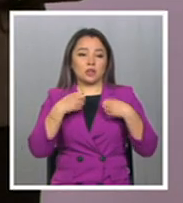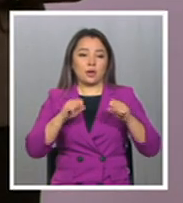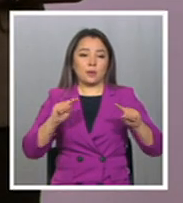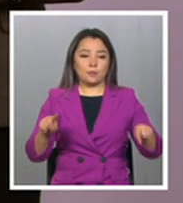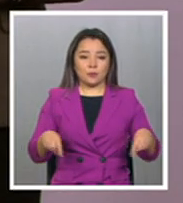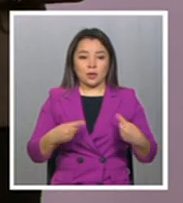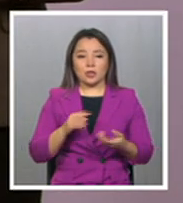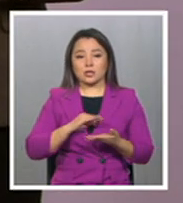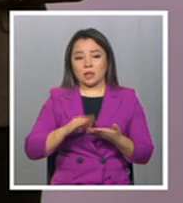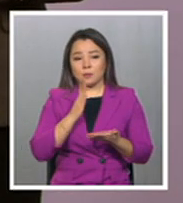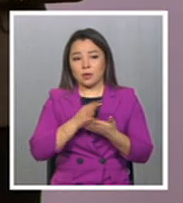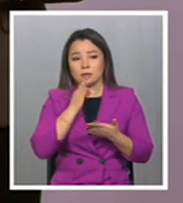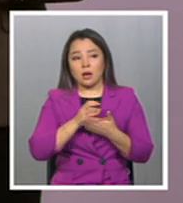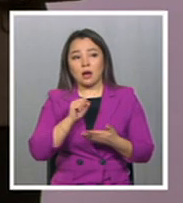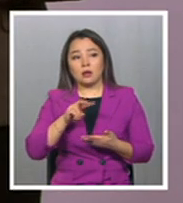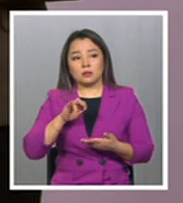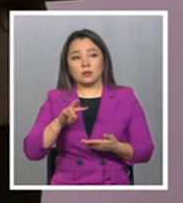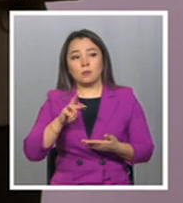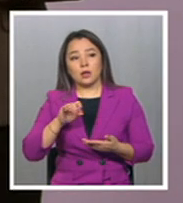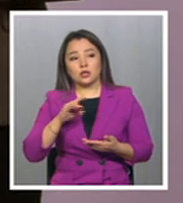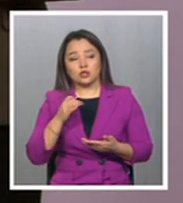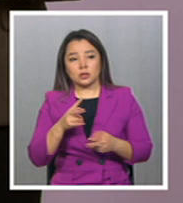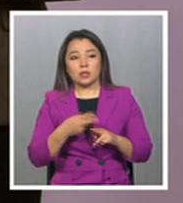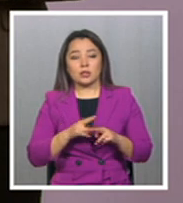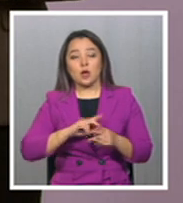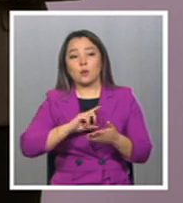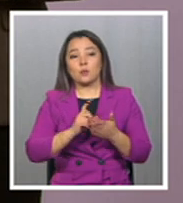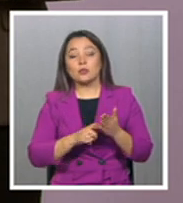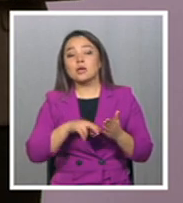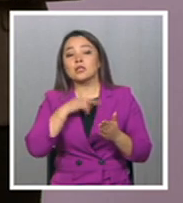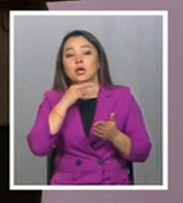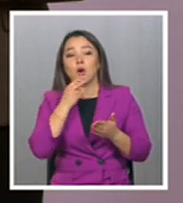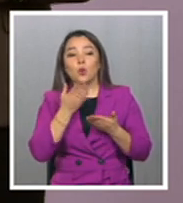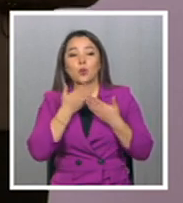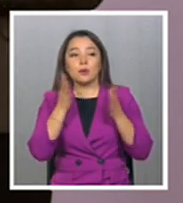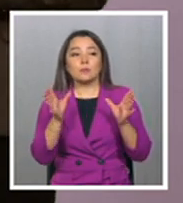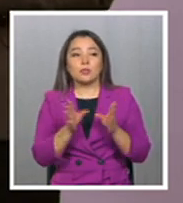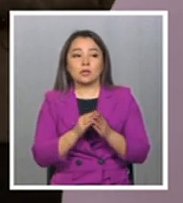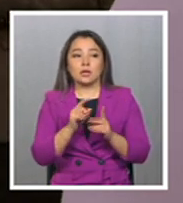балалар, Алан Маршал туралы мәтінді бірге оқиық.